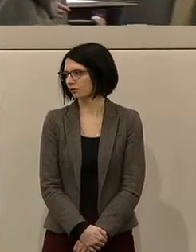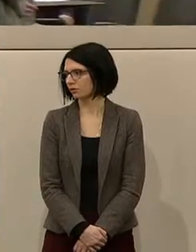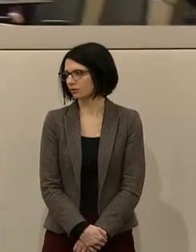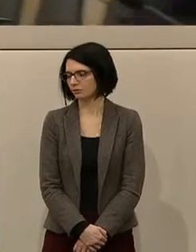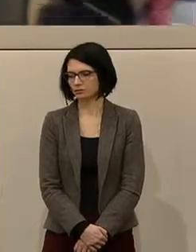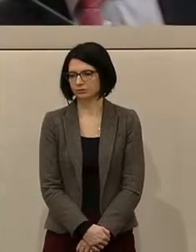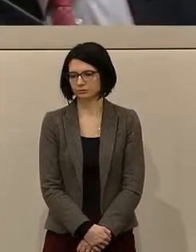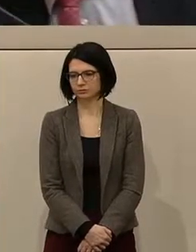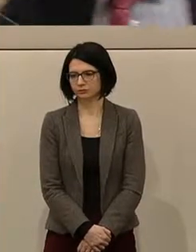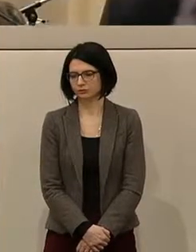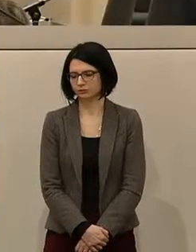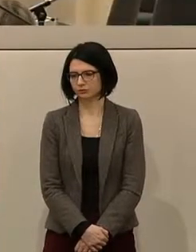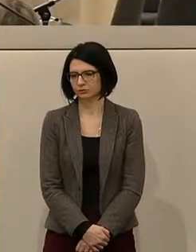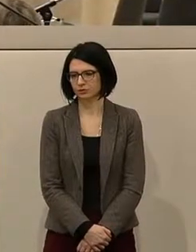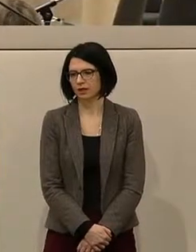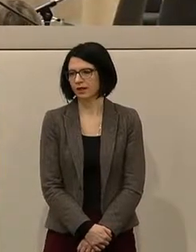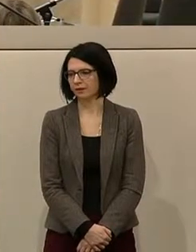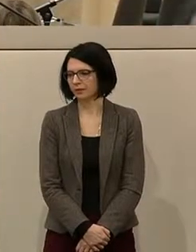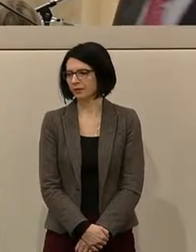Stunde dauern.